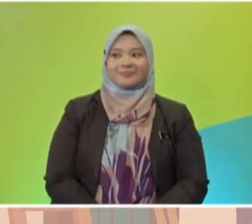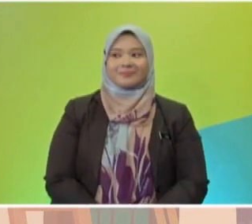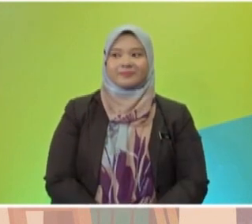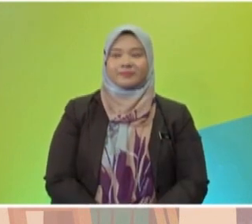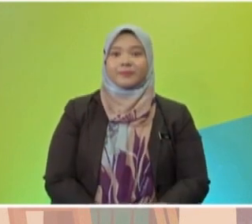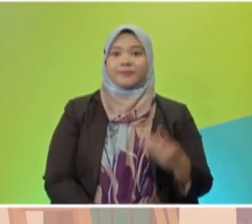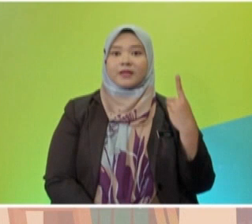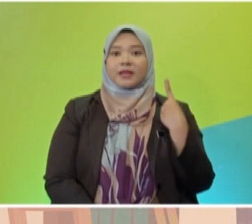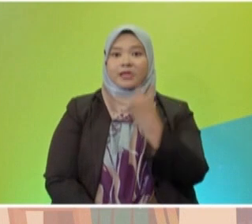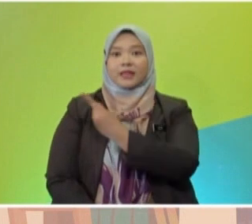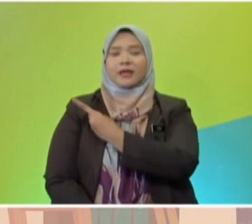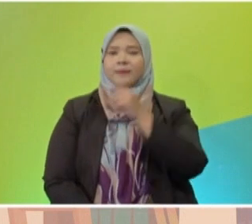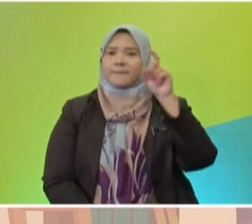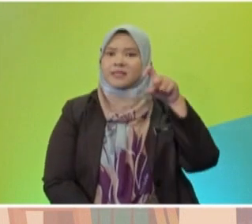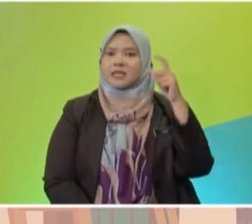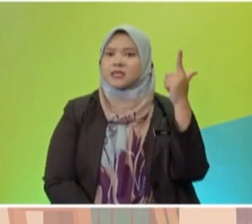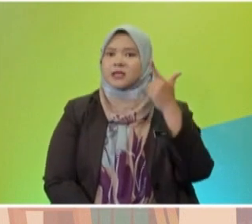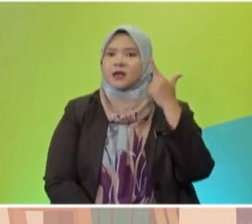Dipersilakan, Rizky.